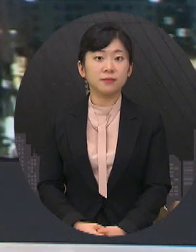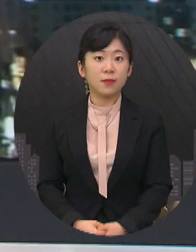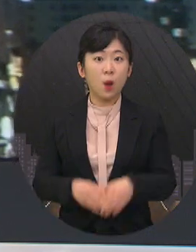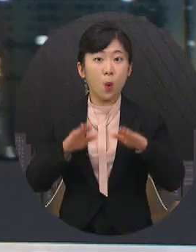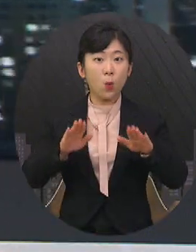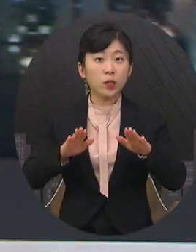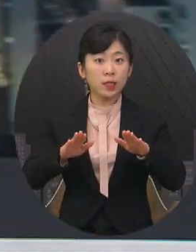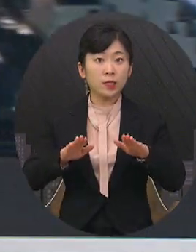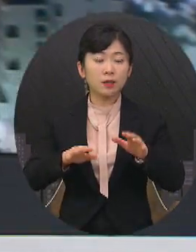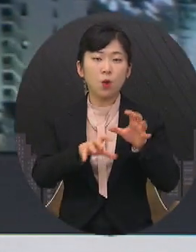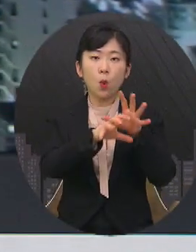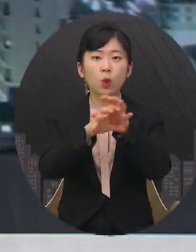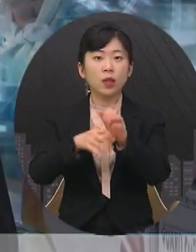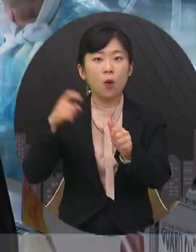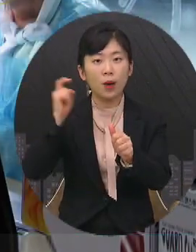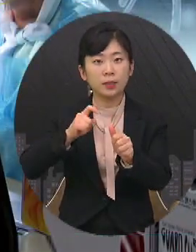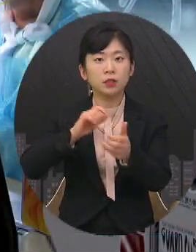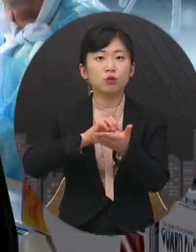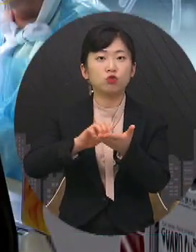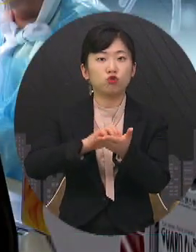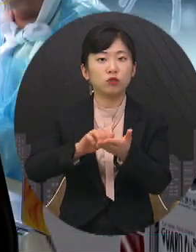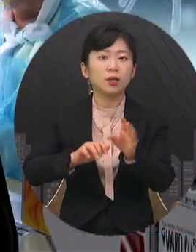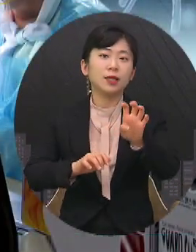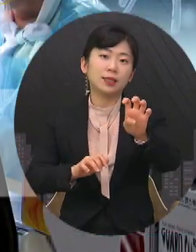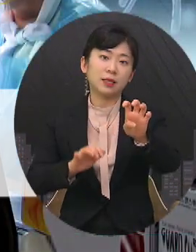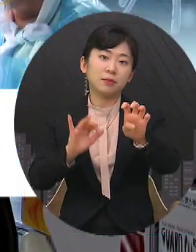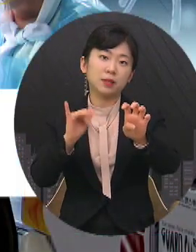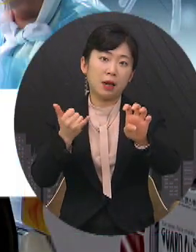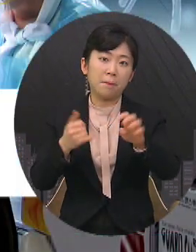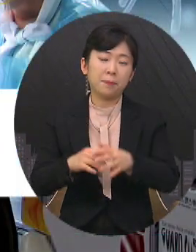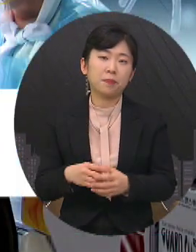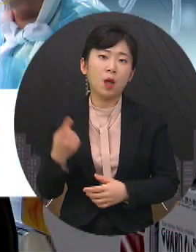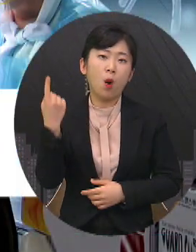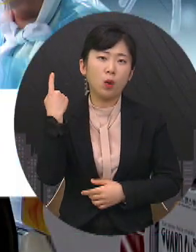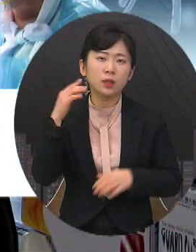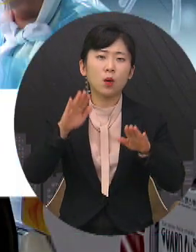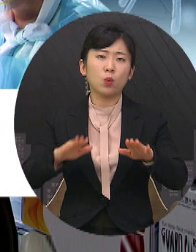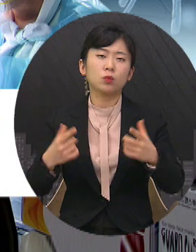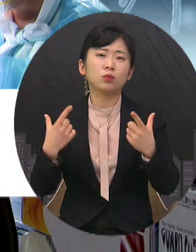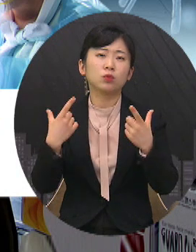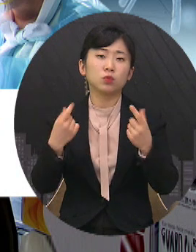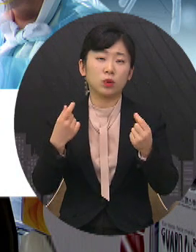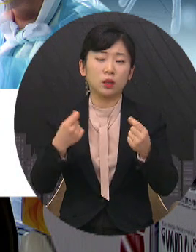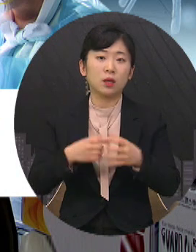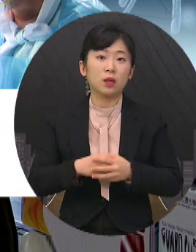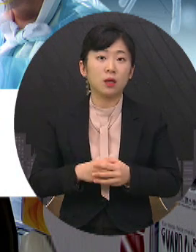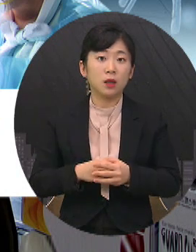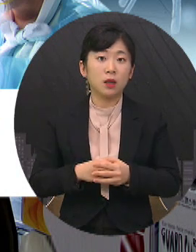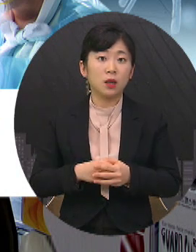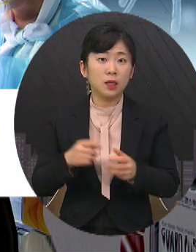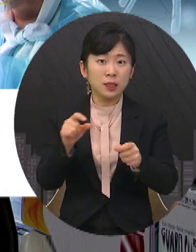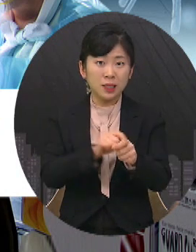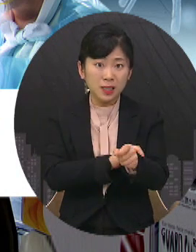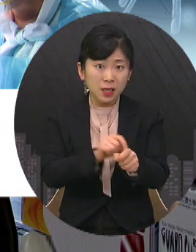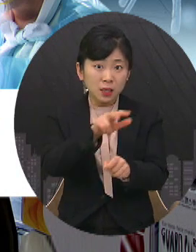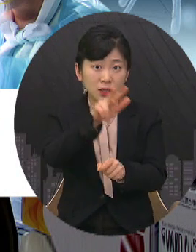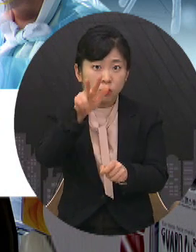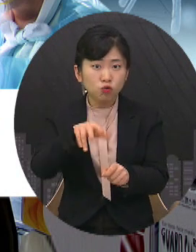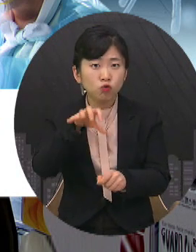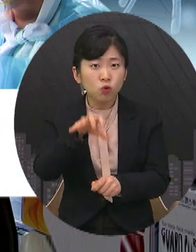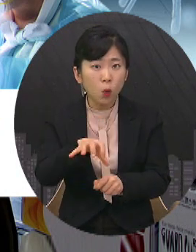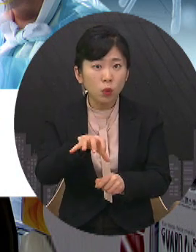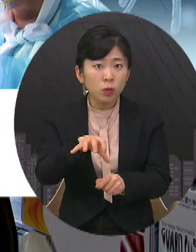5일 경남의 코르다 1 그 확장자 또 40명 입니다 이틀 연속 40명 인데요 특히 진주에서 는 기존 소규모